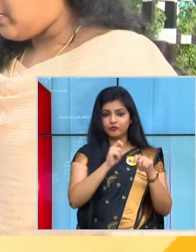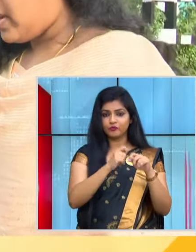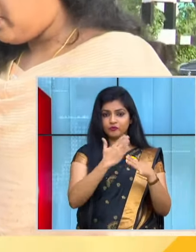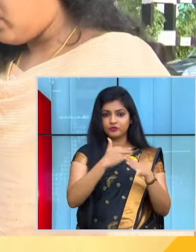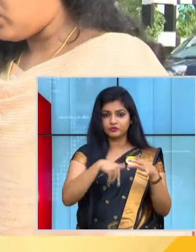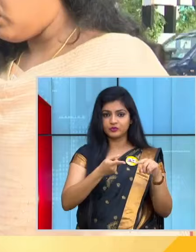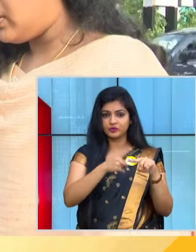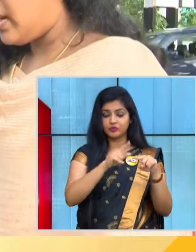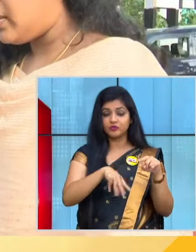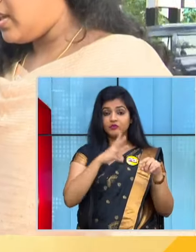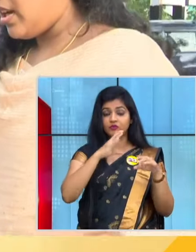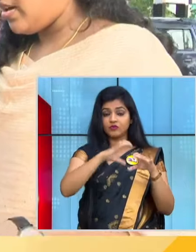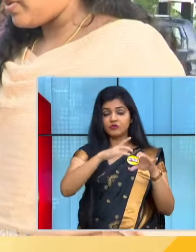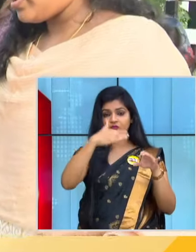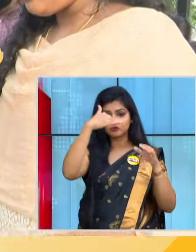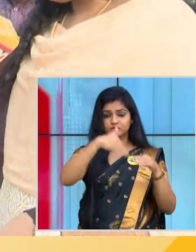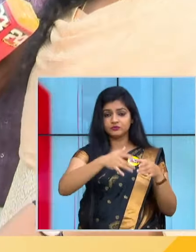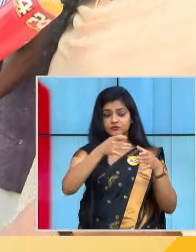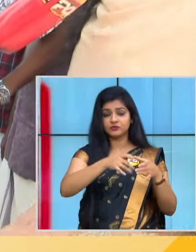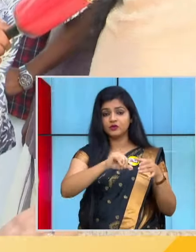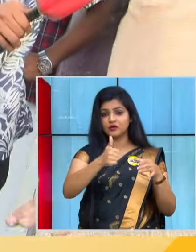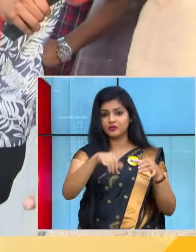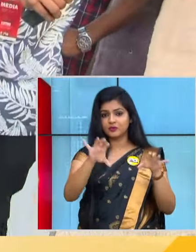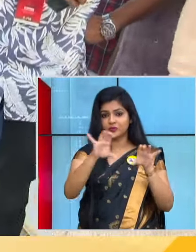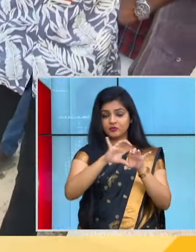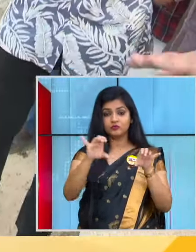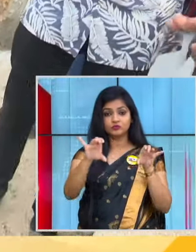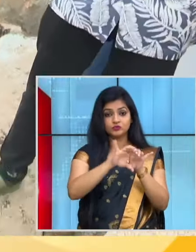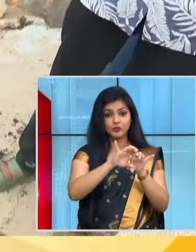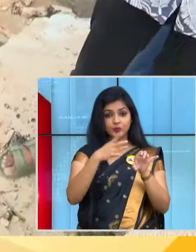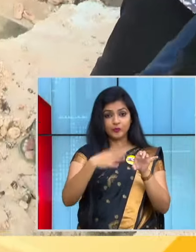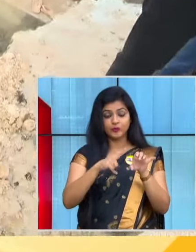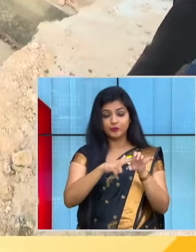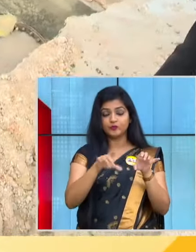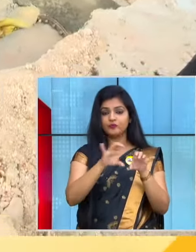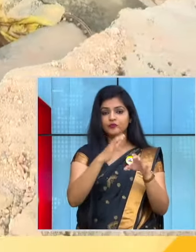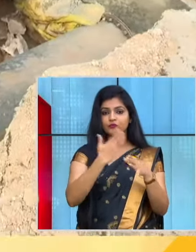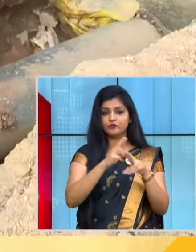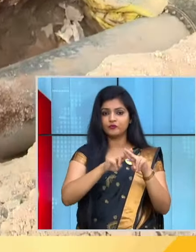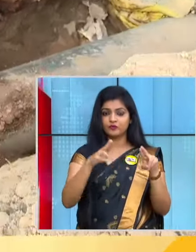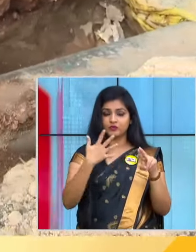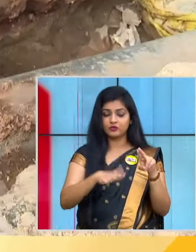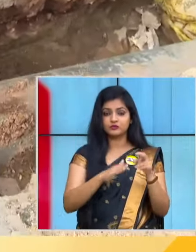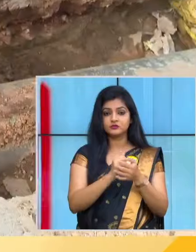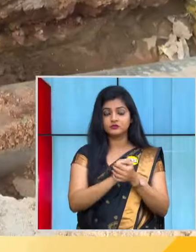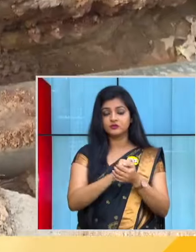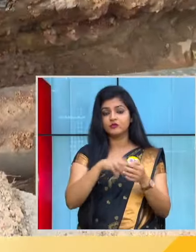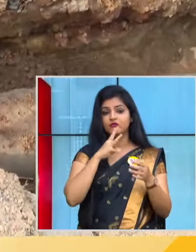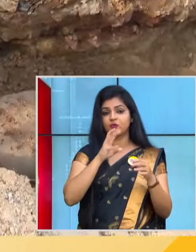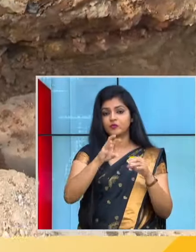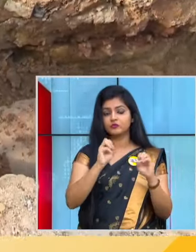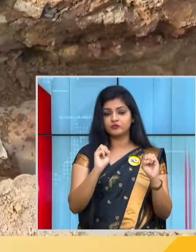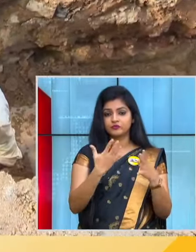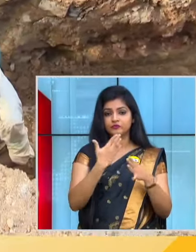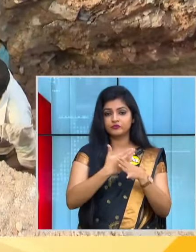അപ്പോൾ ഈ പൈപ്പ് കുറച്ചുകൂടി താഴ്ത്തി ആ അപ്പുറത്തെ പൈപ്പിലേക്ക് കണക്ട് ചെയ്ത് കഴിഞ്ഞാൽ, ഇതിൻ്റെ കണക്ഷൻ പൂർണ്ണമായി നമുക്ക് വാൽവ് കണക്ട് ചെയ്ത് കഴിഞ്ഞാൽ നമുക്ക് പമ്പിങ് ആരംഭിക്കാൻ